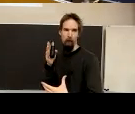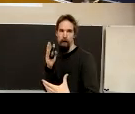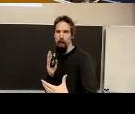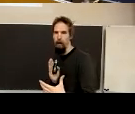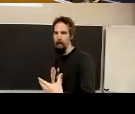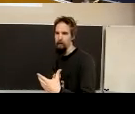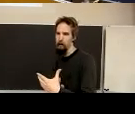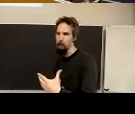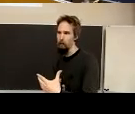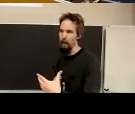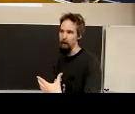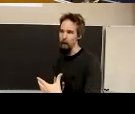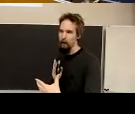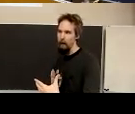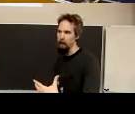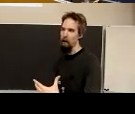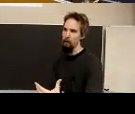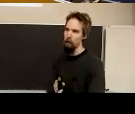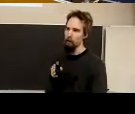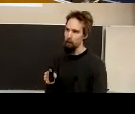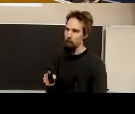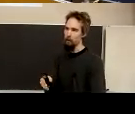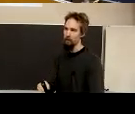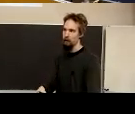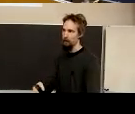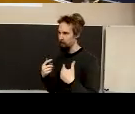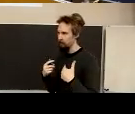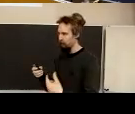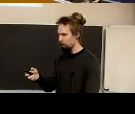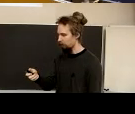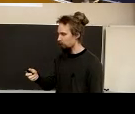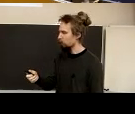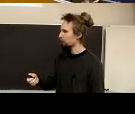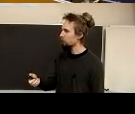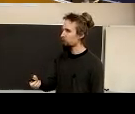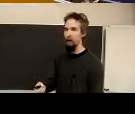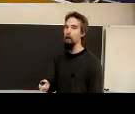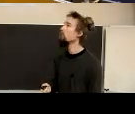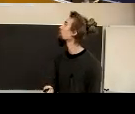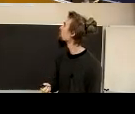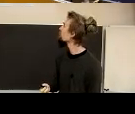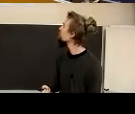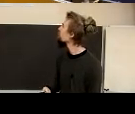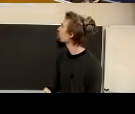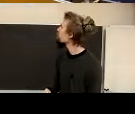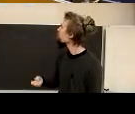pyrkimykset voikin alkaa keskittyä näiden arvojen toteuttamiseen sen sijaan, että me vaikka pyritään pelkkään oman